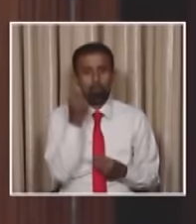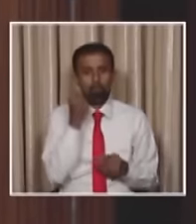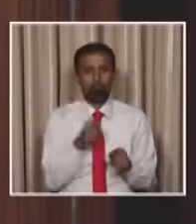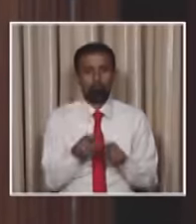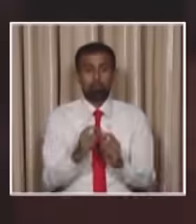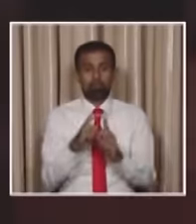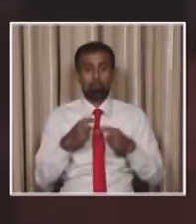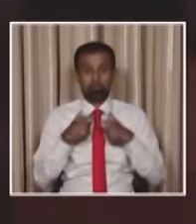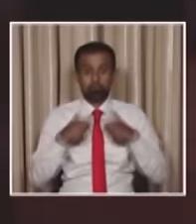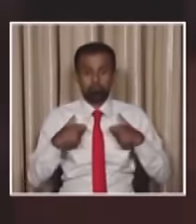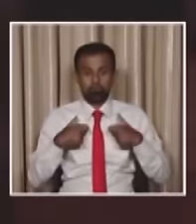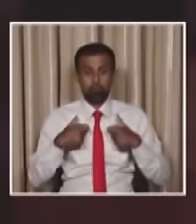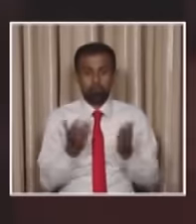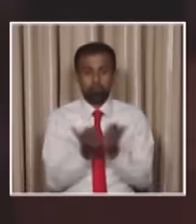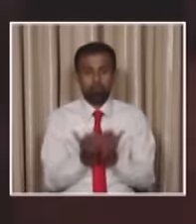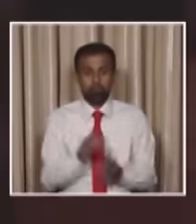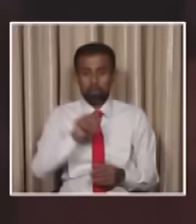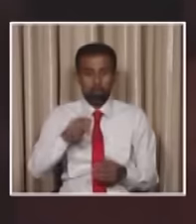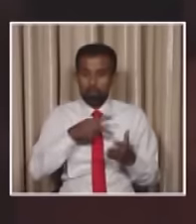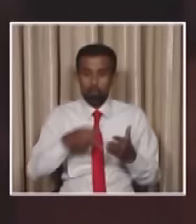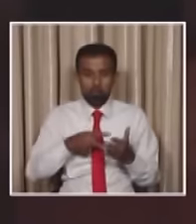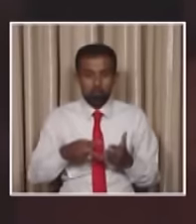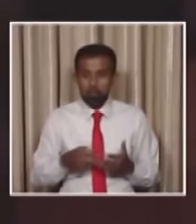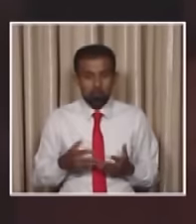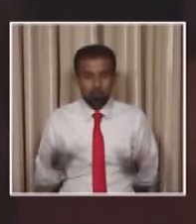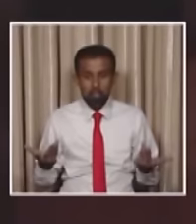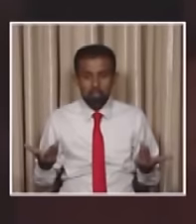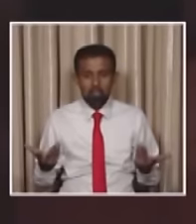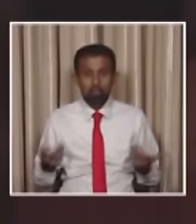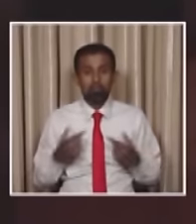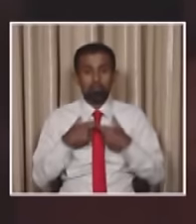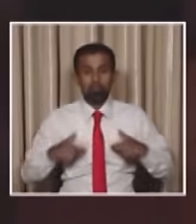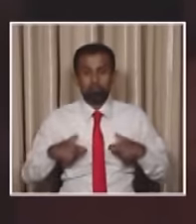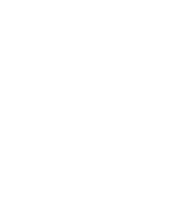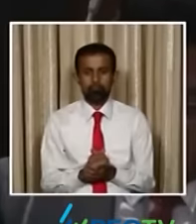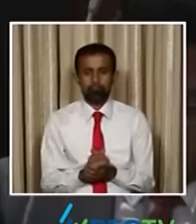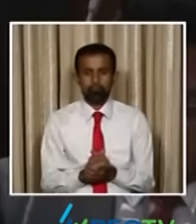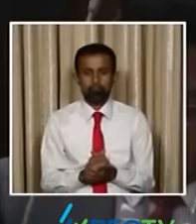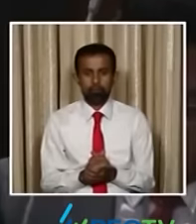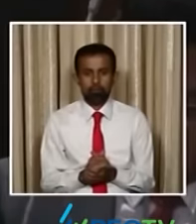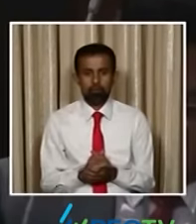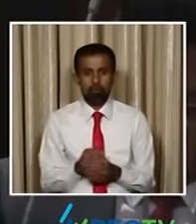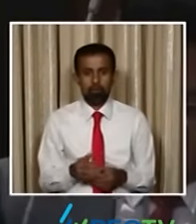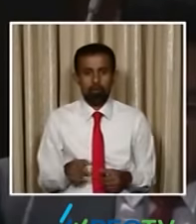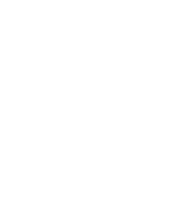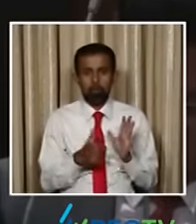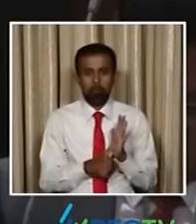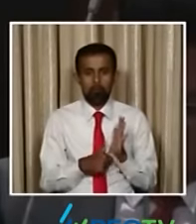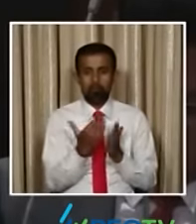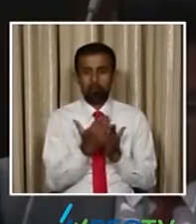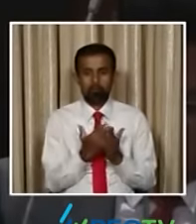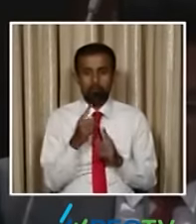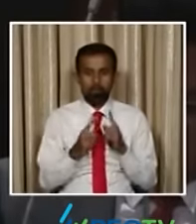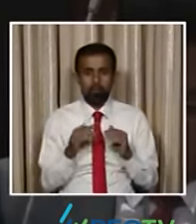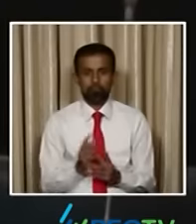ස්ථාවර නියෝගයේ තියෙන්නේ. මේ පිටු 11ක් කියව ගන්න බැරි නම් ඒ අධිනීතිඥකම පැත්තකට දාන එක තමයි තියෙන්නේ. අදම කරගන්න මොකද්ද තියෙන හදිසිය?